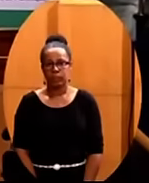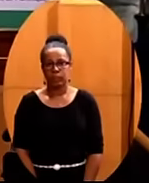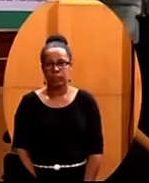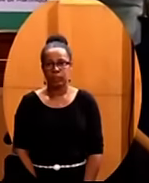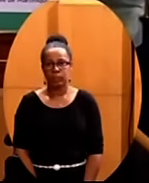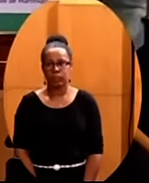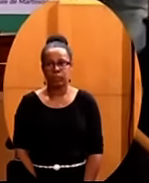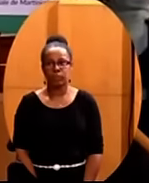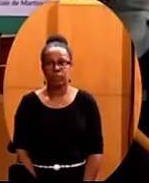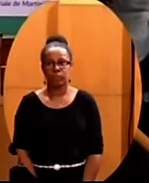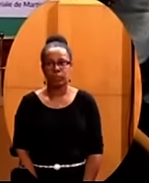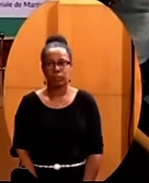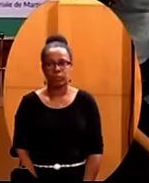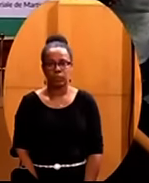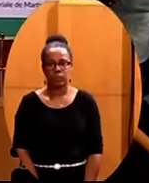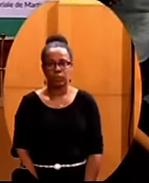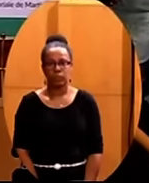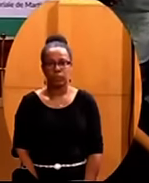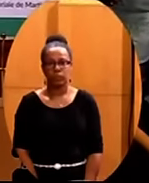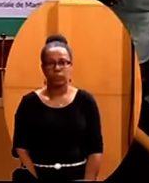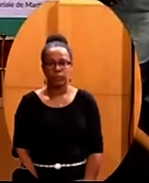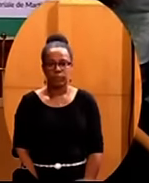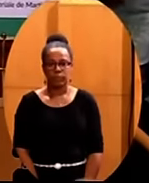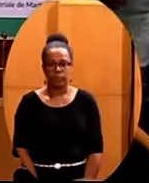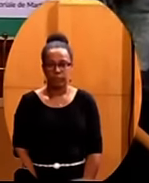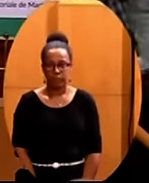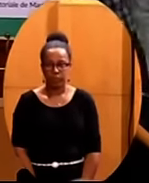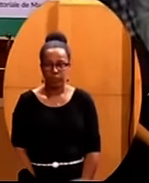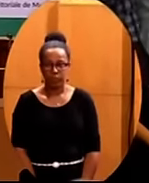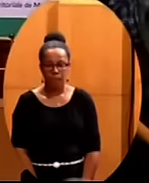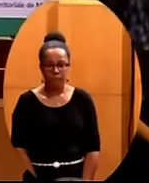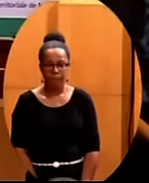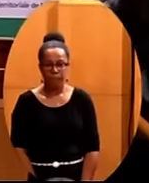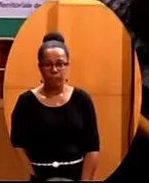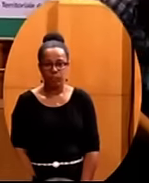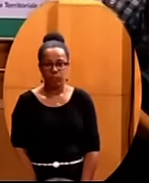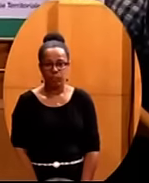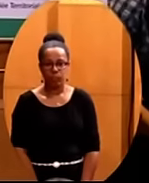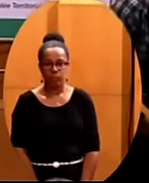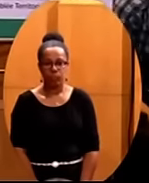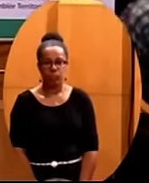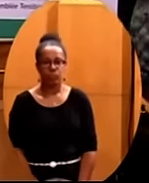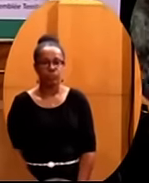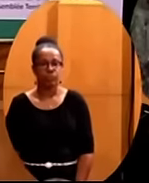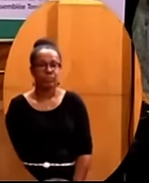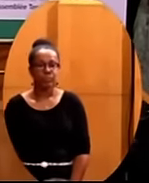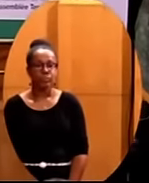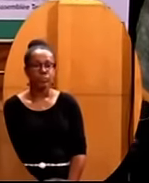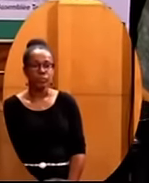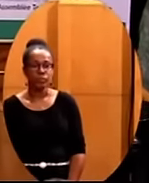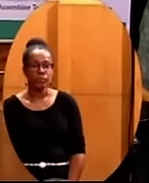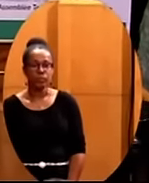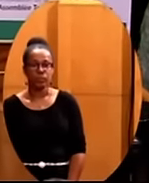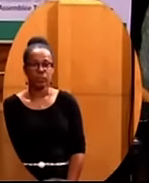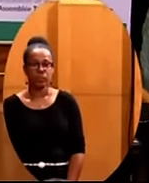tribune il va rejoindre ensuite les band l'assemblée formellement donc à la prochaine séance PL notre configuration de l'Assemblée